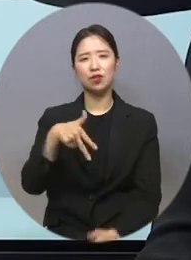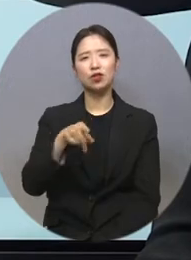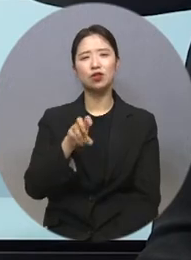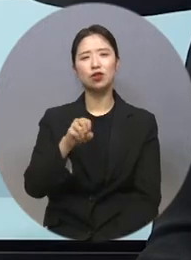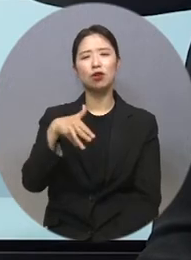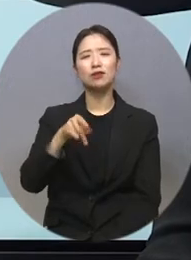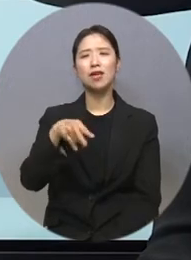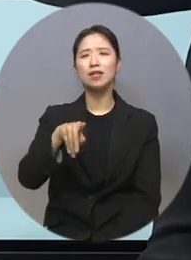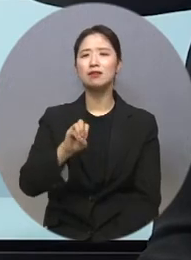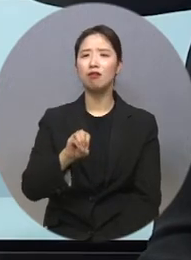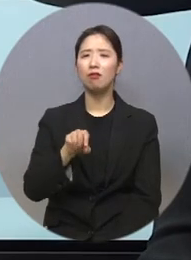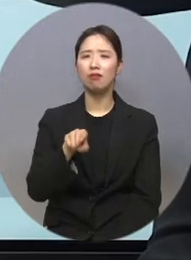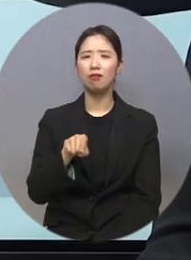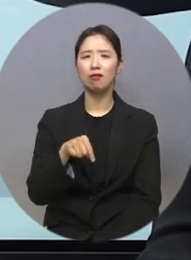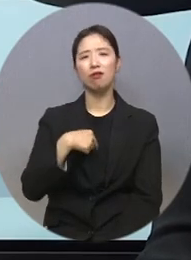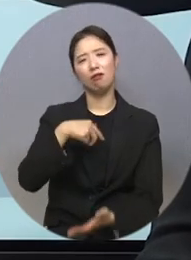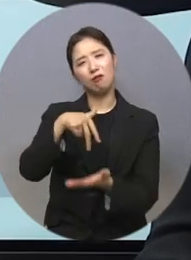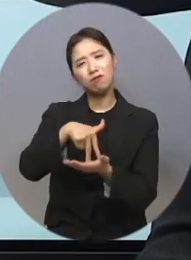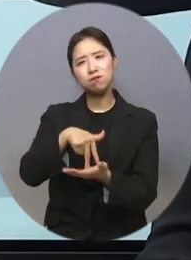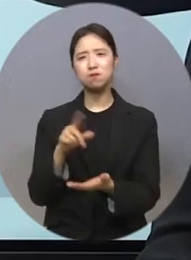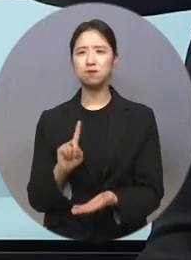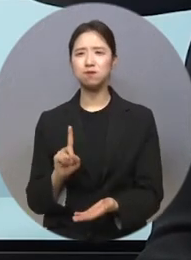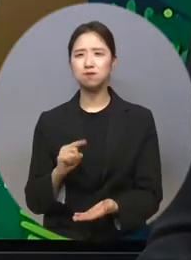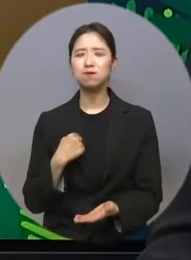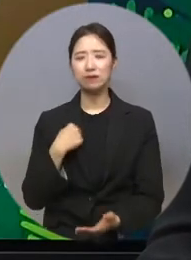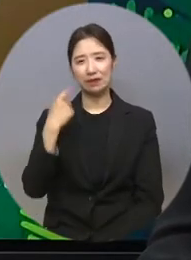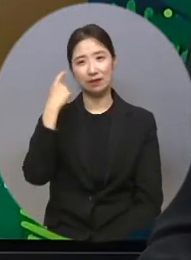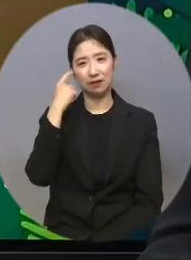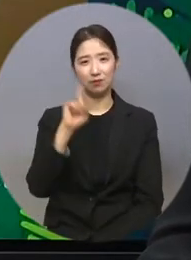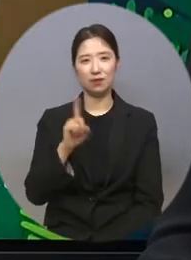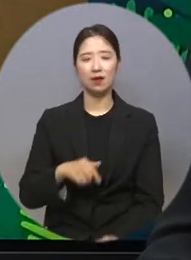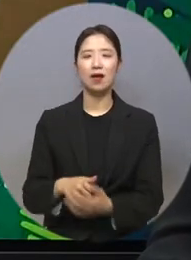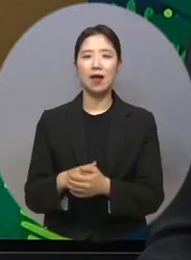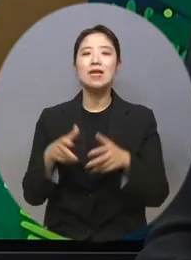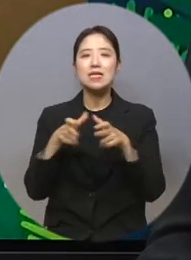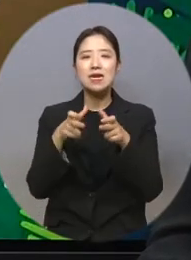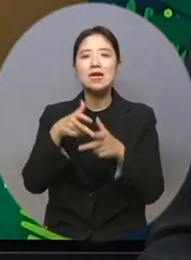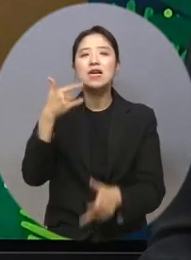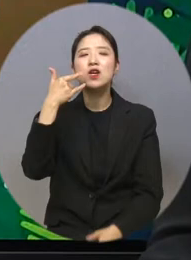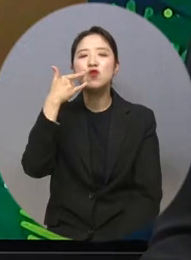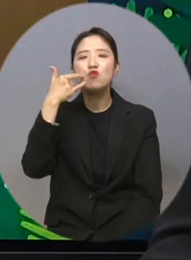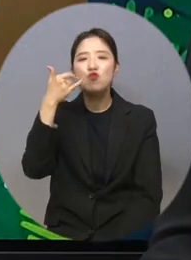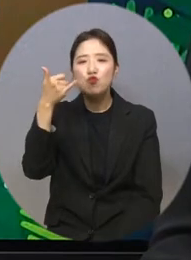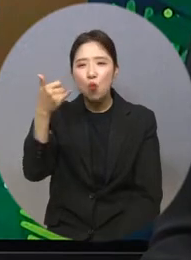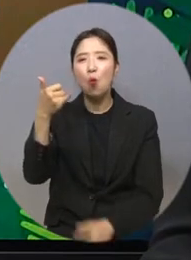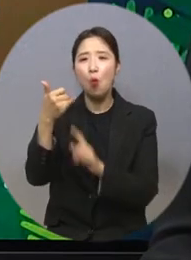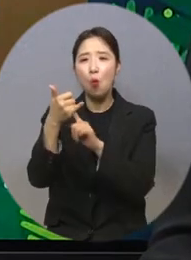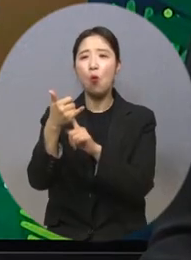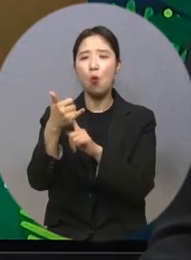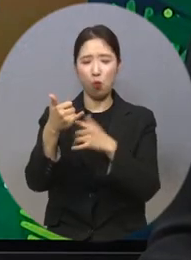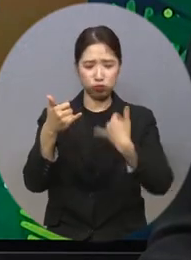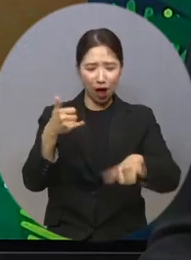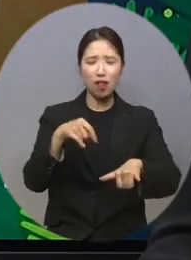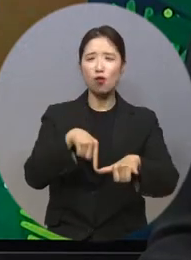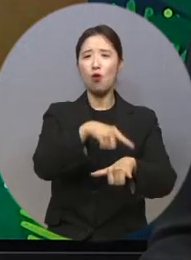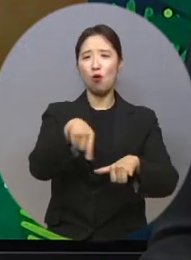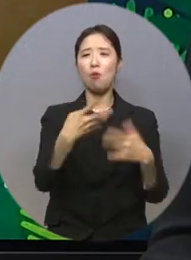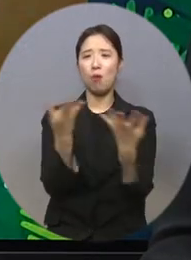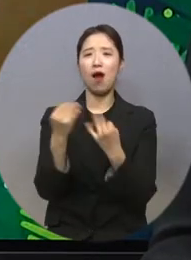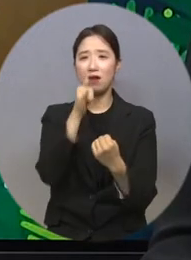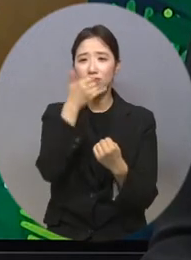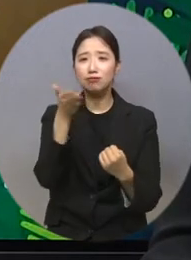얘기를 많이 하지 않습니까? 왜 장애 부모를 둔 자녀들은 많이 있는데 왜 코다만 코다란 용어가